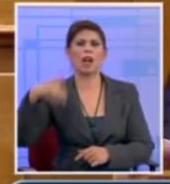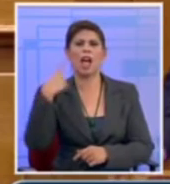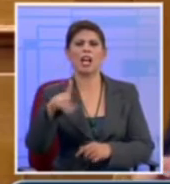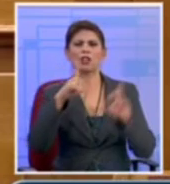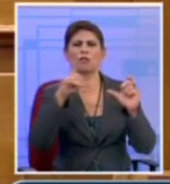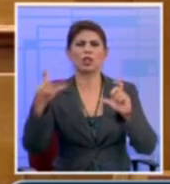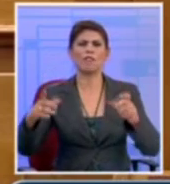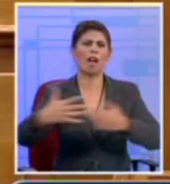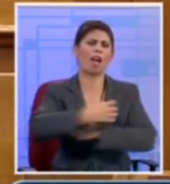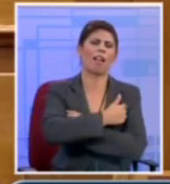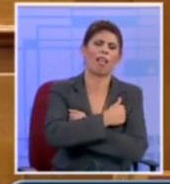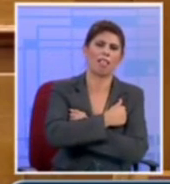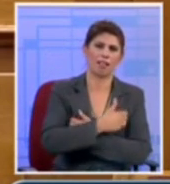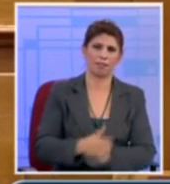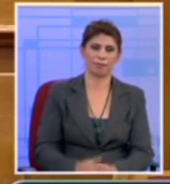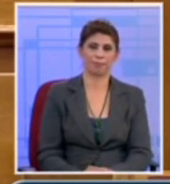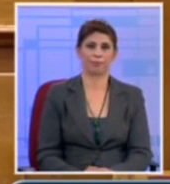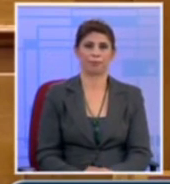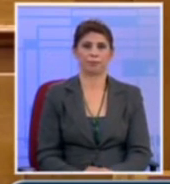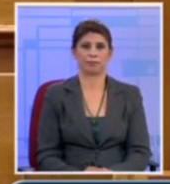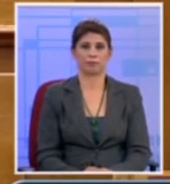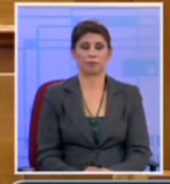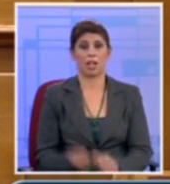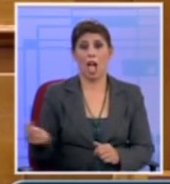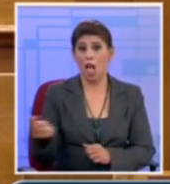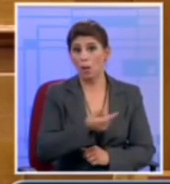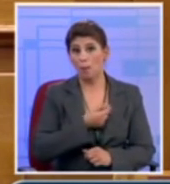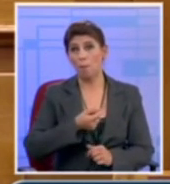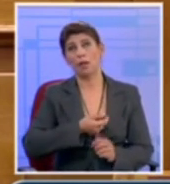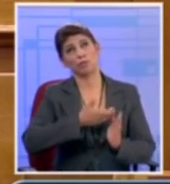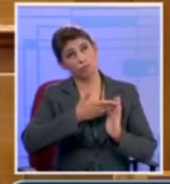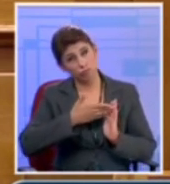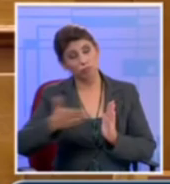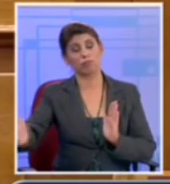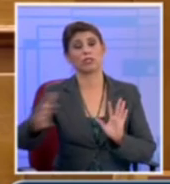φωτογραφίες αγκαλιές. Και ολόκληρες εκπομπές για να στηρίξουμε το Σημίτη.